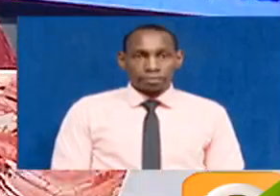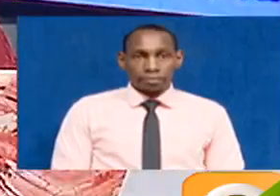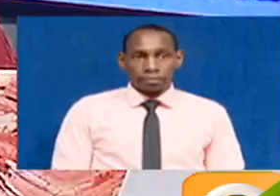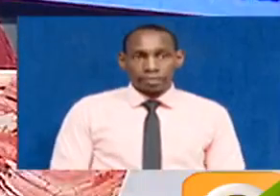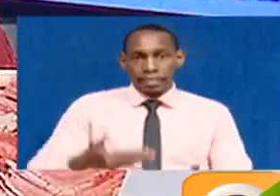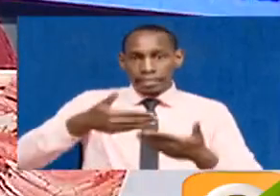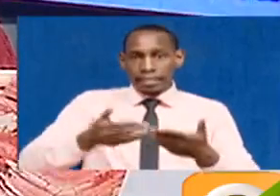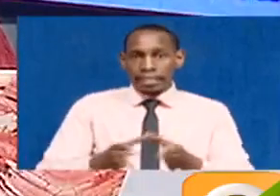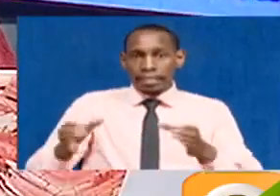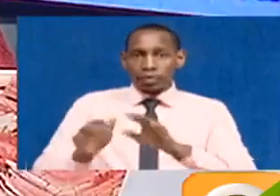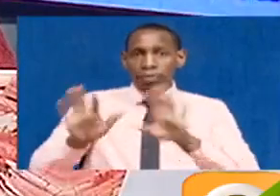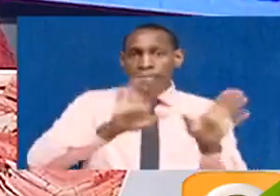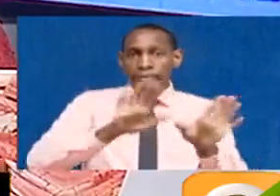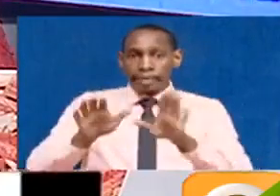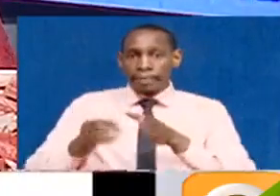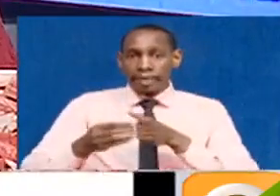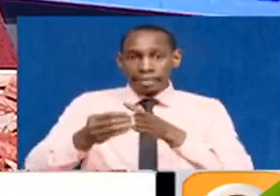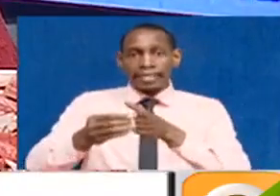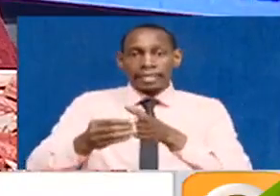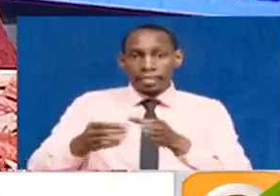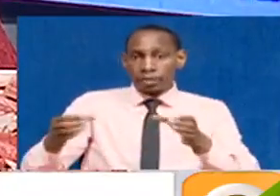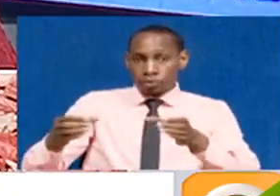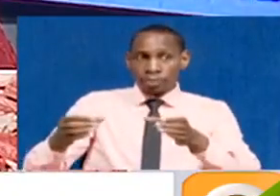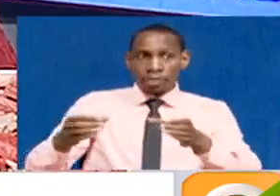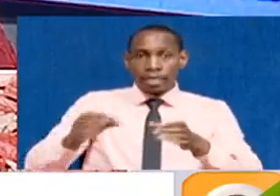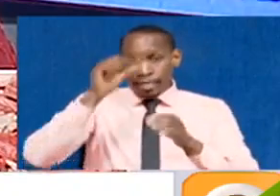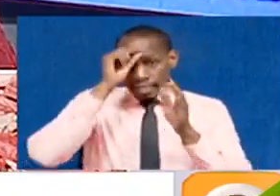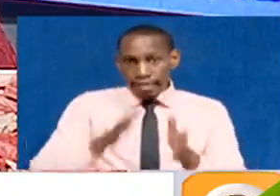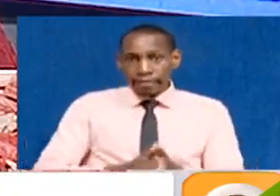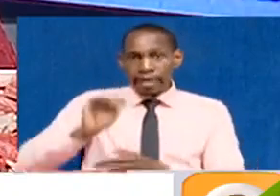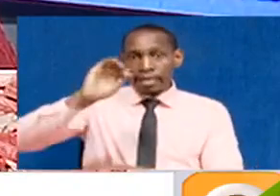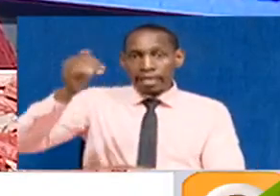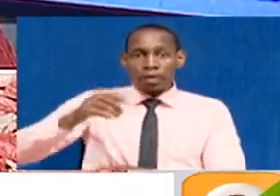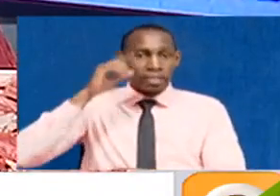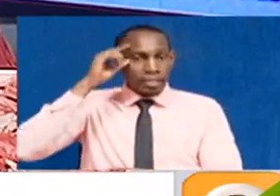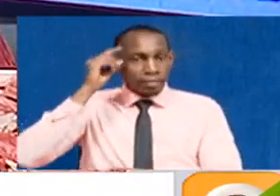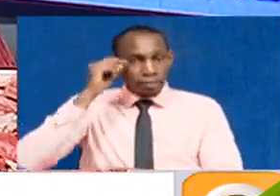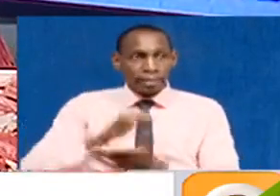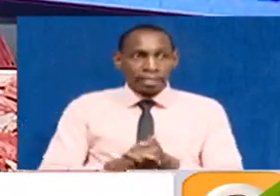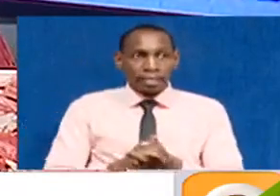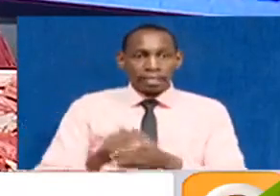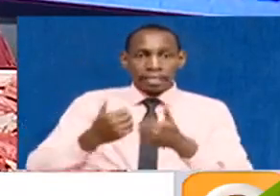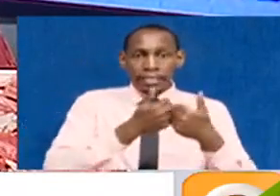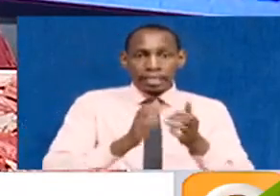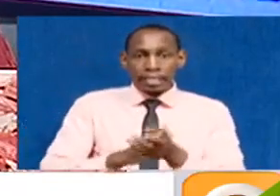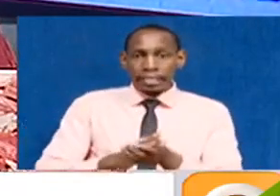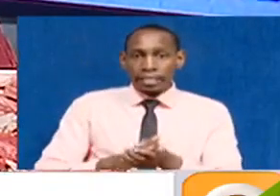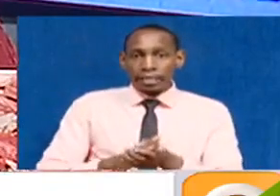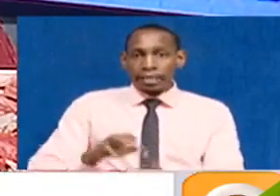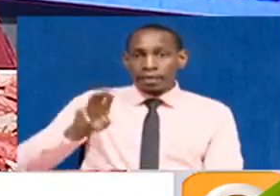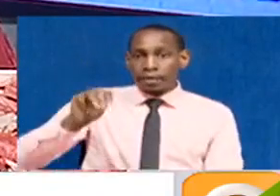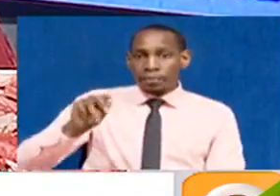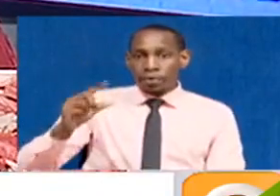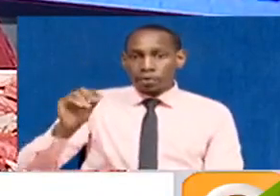Na tiketi ya chama cha Wiper atakayepeperusha bendera ya chama hicho ugavana wa kaunti ya Mombasa inashindaniwa na mbunge wa Kisauni Ali